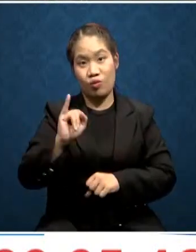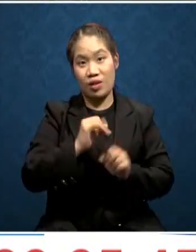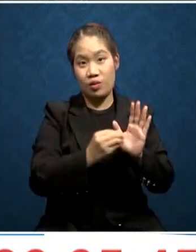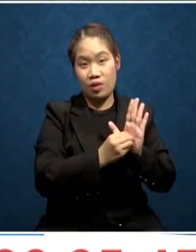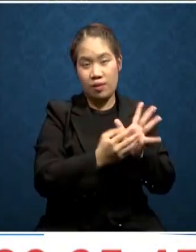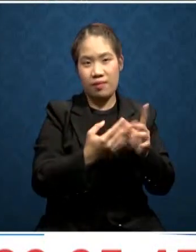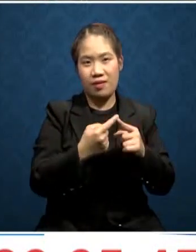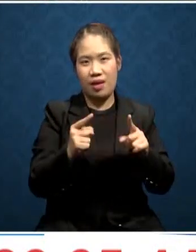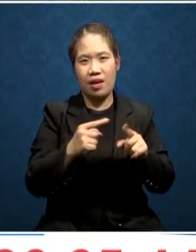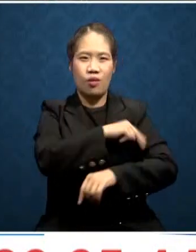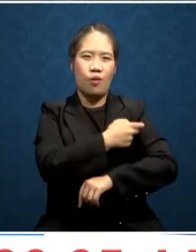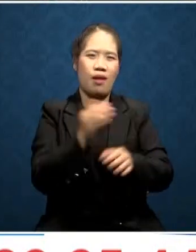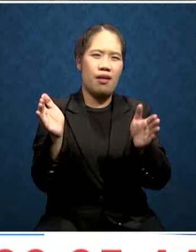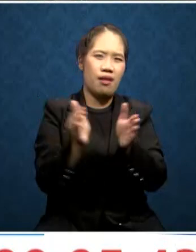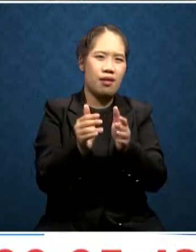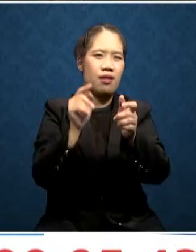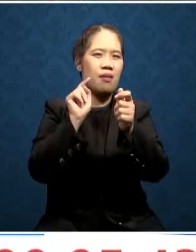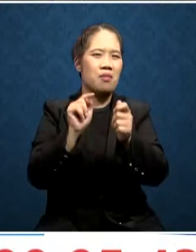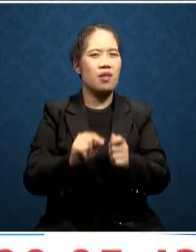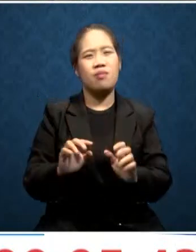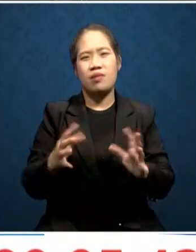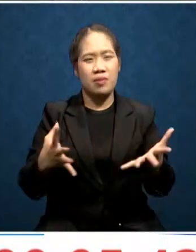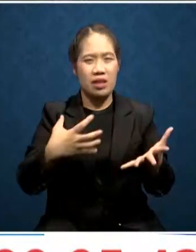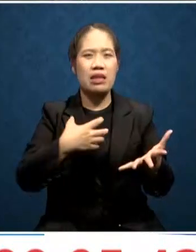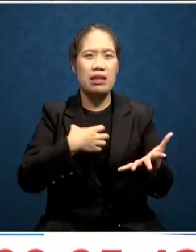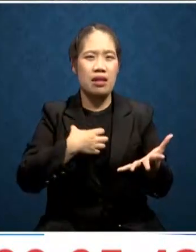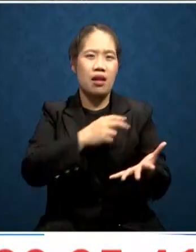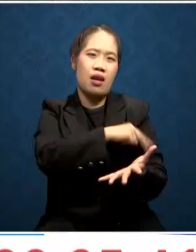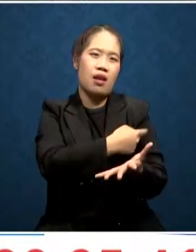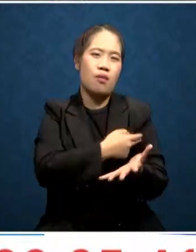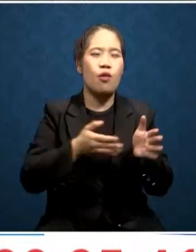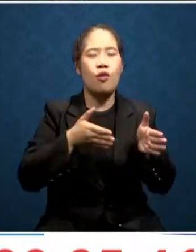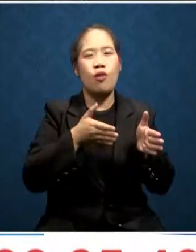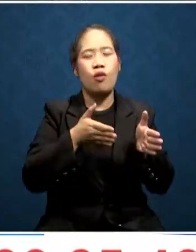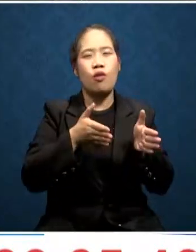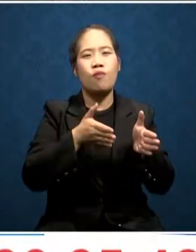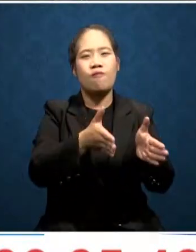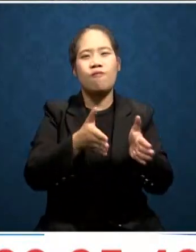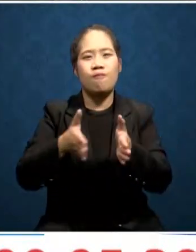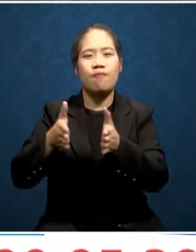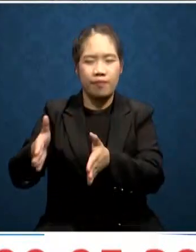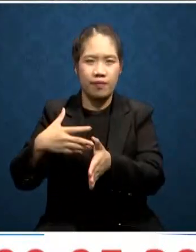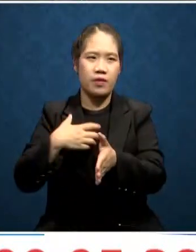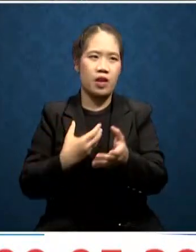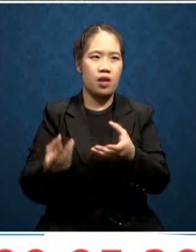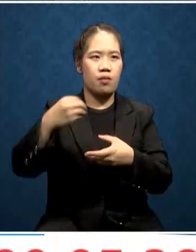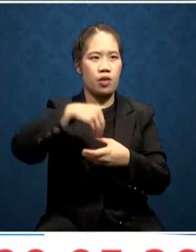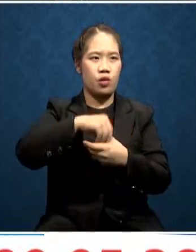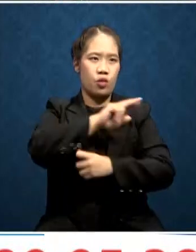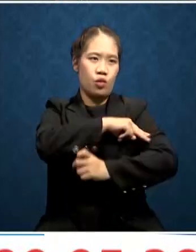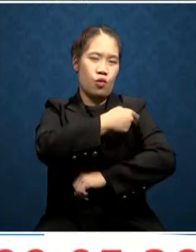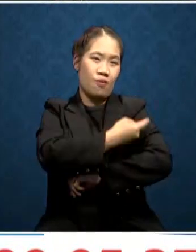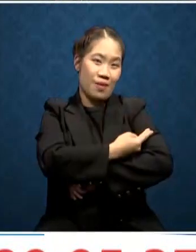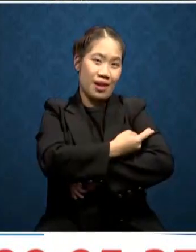อำเภอมันไม่มีเราก็อยากให้อยากได้หมออย่างหมอตาเนี่ยไปอยู่ที่อ่ออย่างโมเดลอำเภอตะพานหินเงี้ยไม่มีหมอ